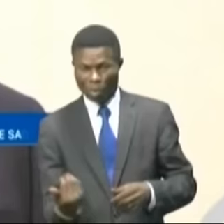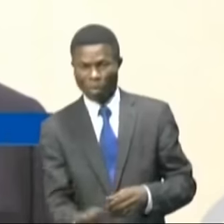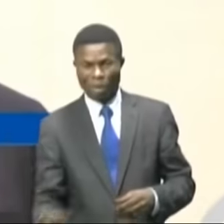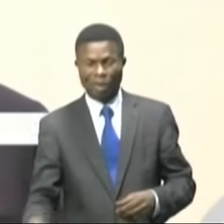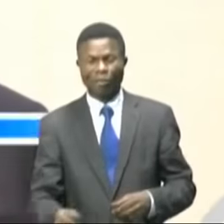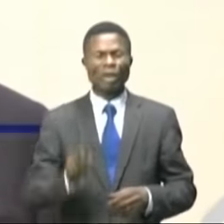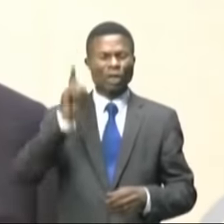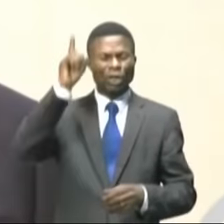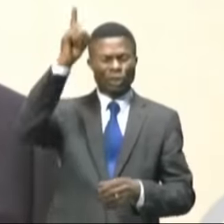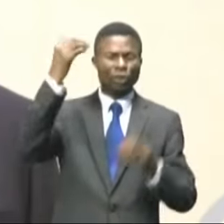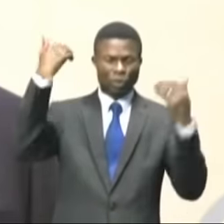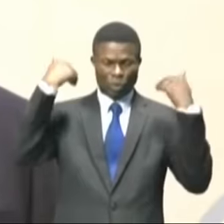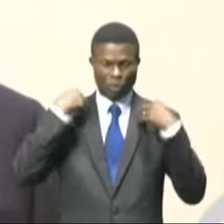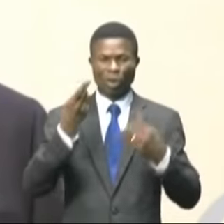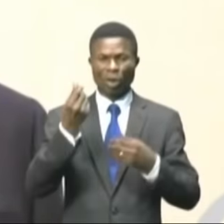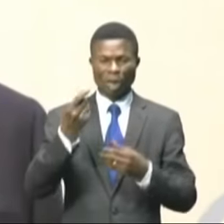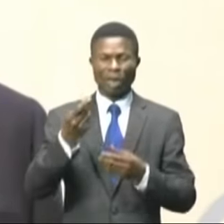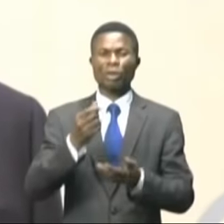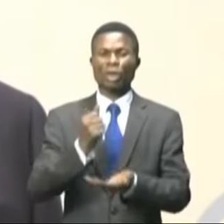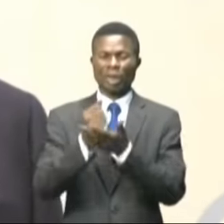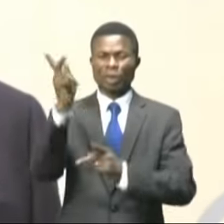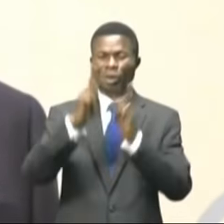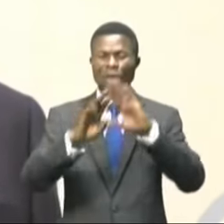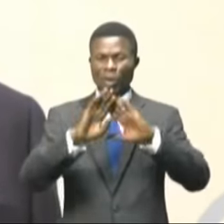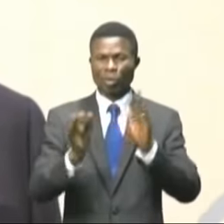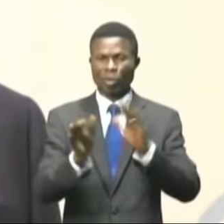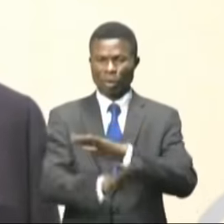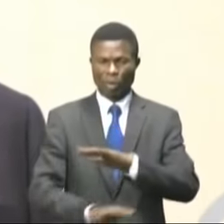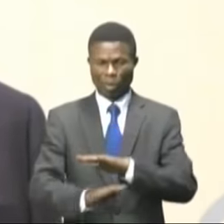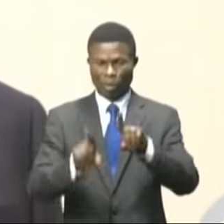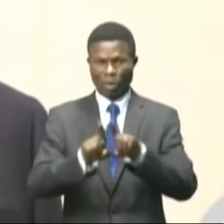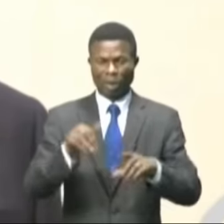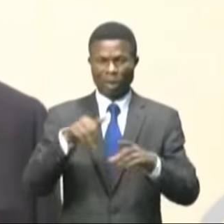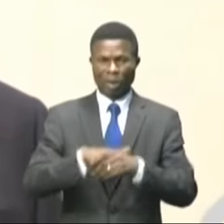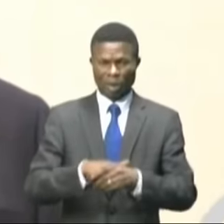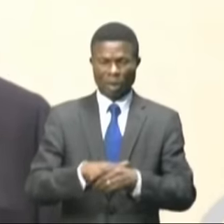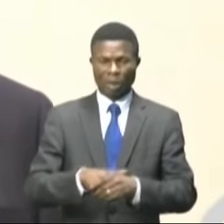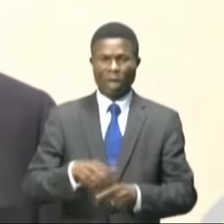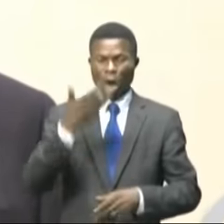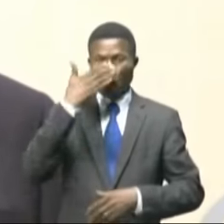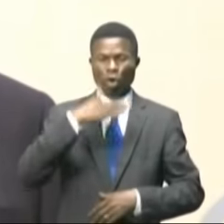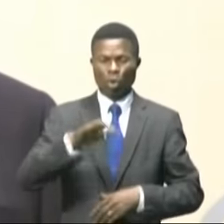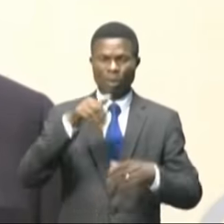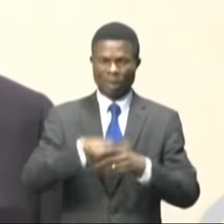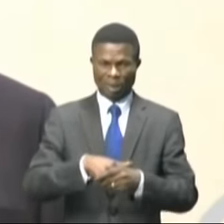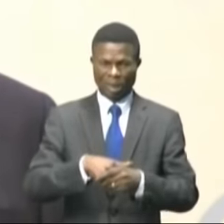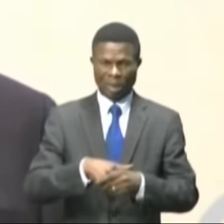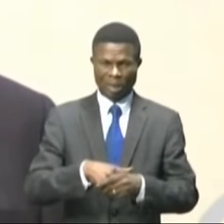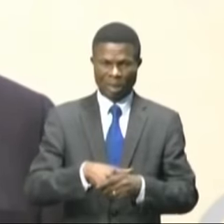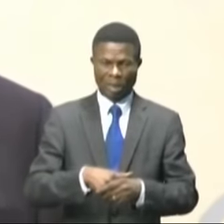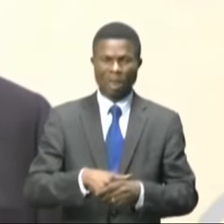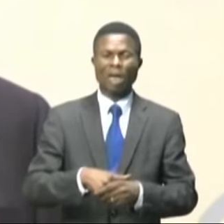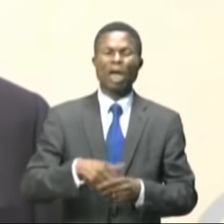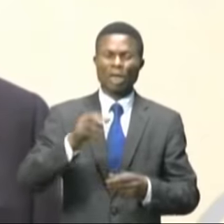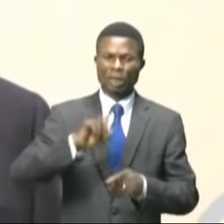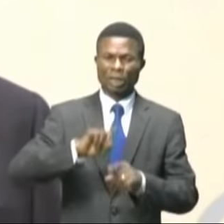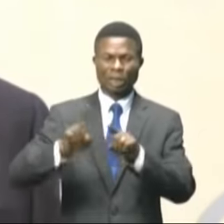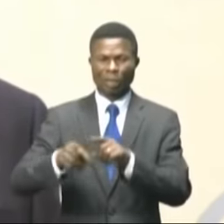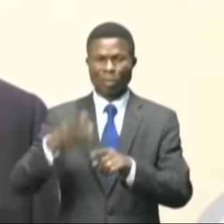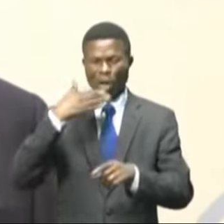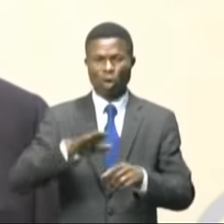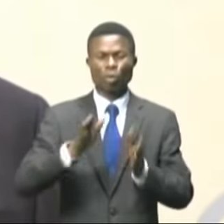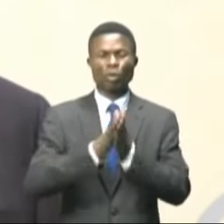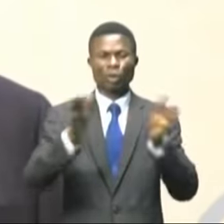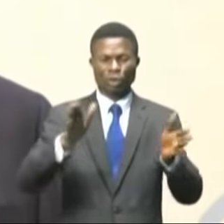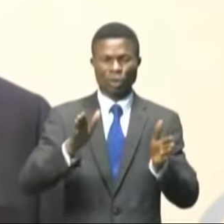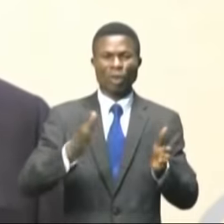des investissements qui visent la population à la base, bien sûr au niveau des zones de santé, au niveau des centres de santé, au niveau des hôpitaux généraux